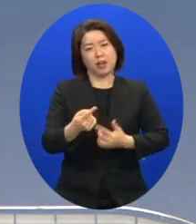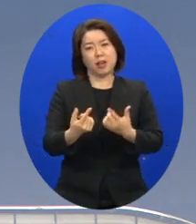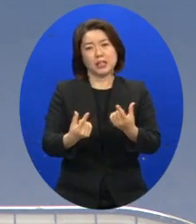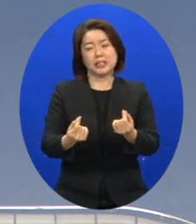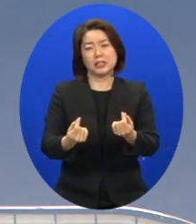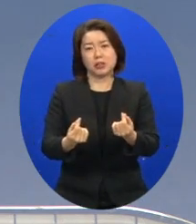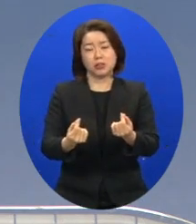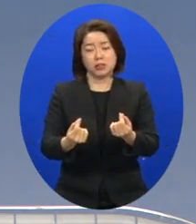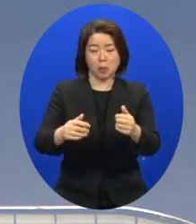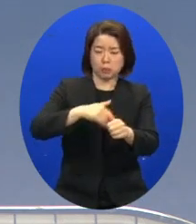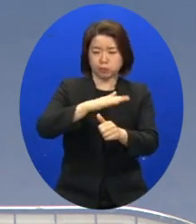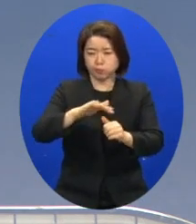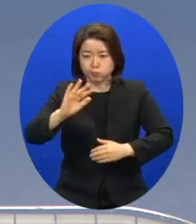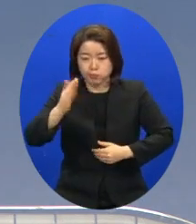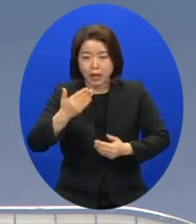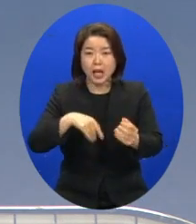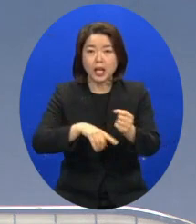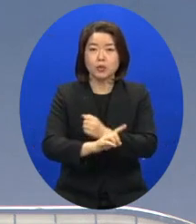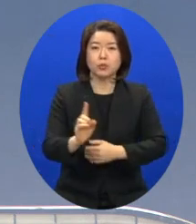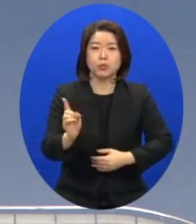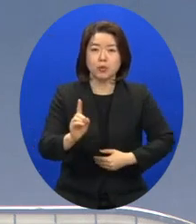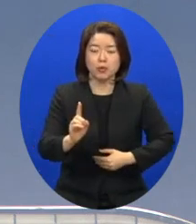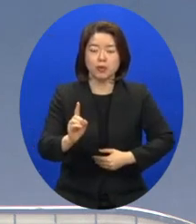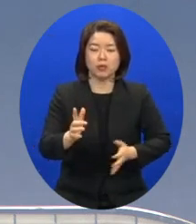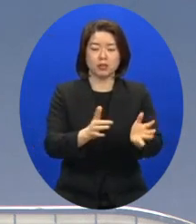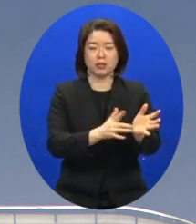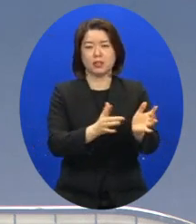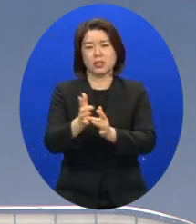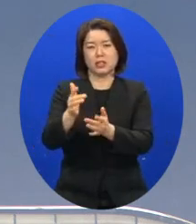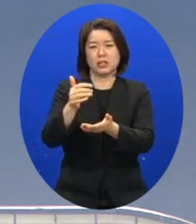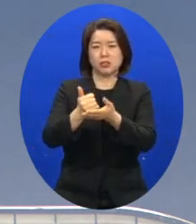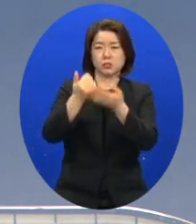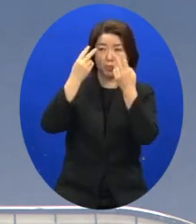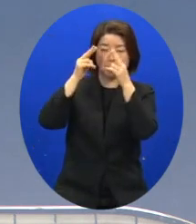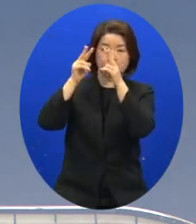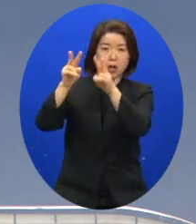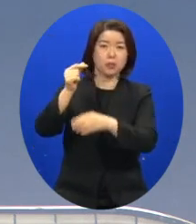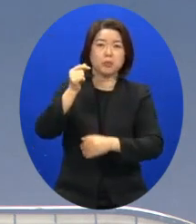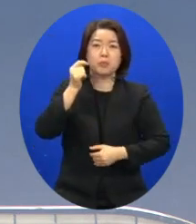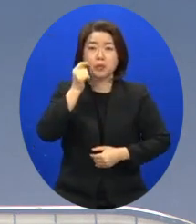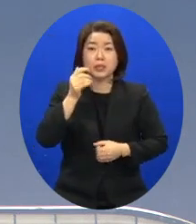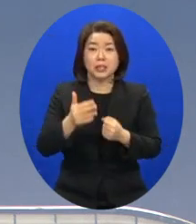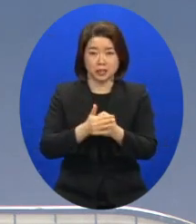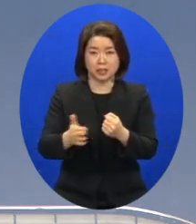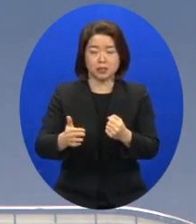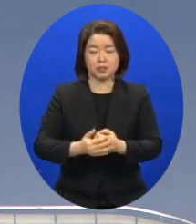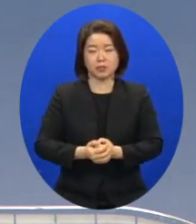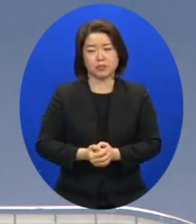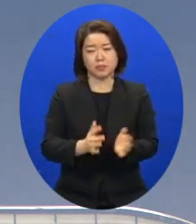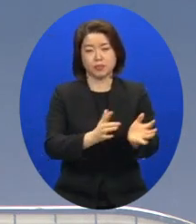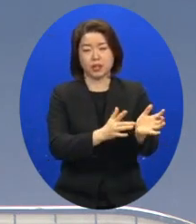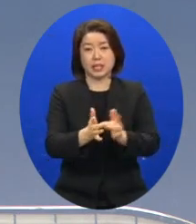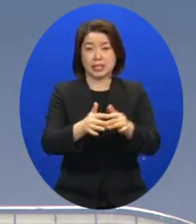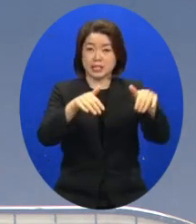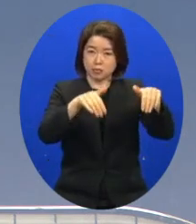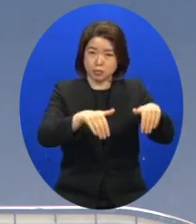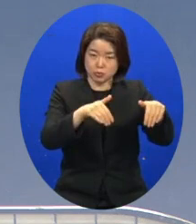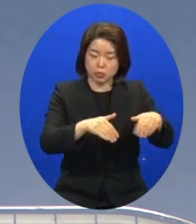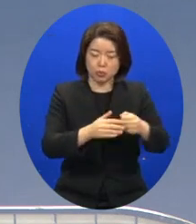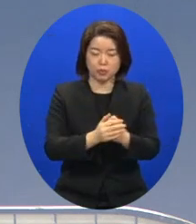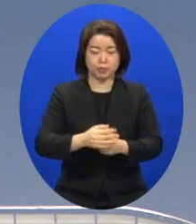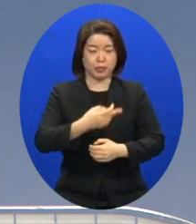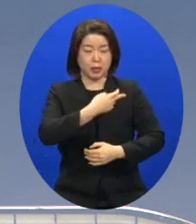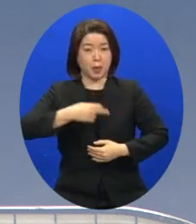된 이유는 예수님을 바라보지 못하기 때문에 그렇습니다 예수님의 종들 바울이 나